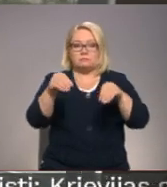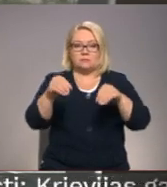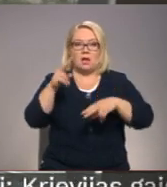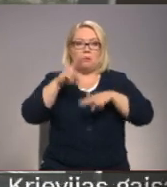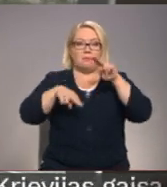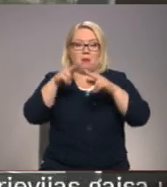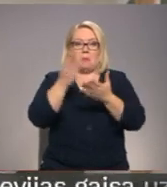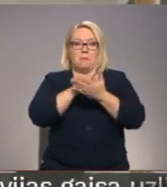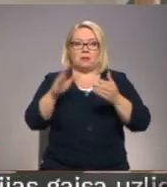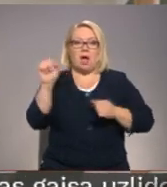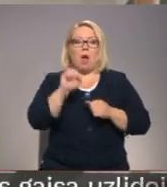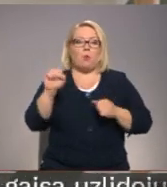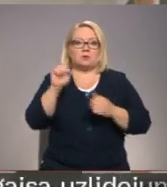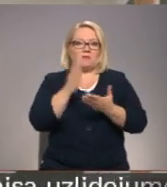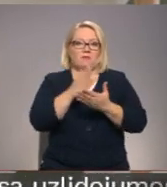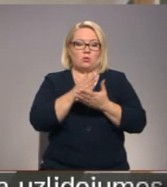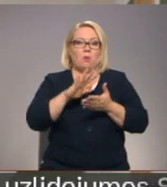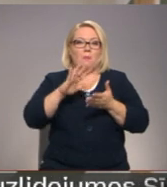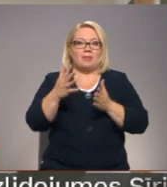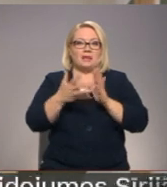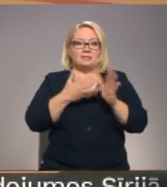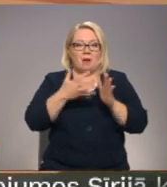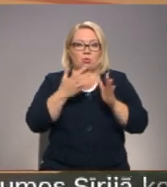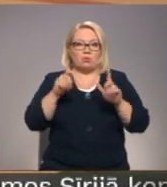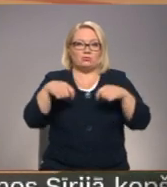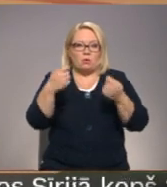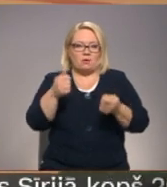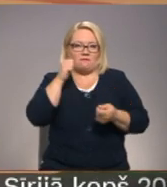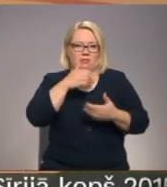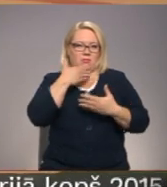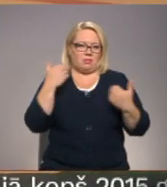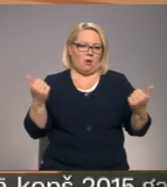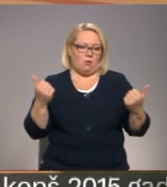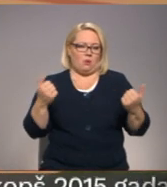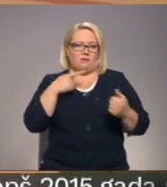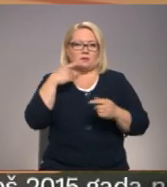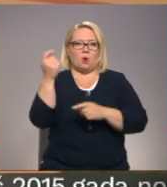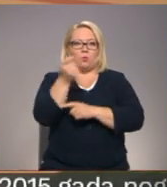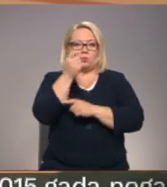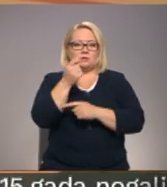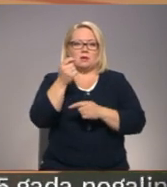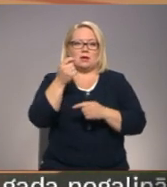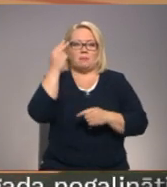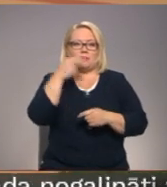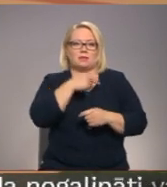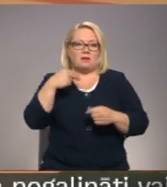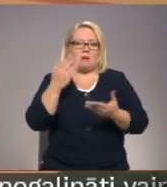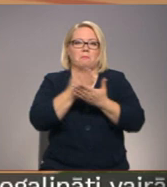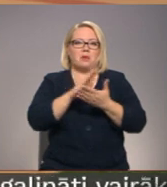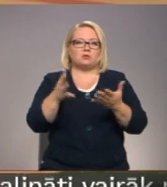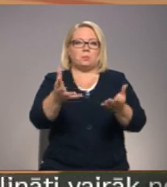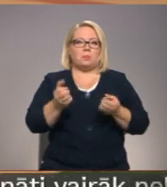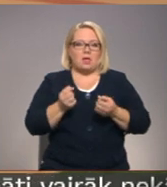jau augusta vidū, bet eksploatācijā zāle pagaidām nav nodota. Paldies Dievam, Ventspils ugunsdzēsēji mums ir beidzot pieņēmuši mūsu sporta zāli,